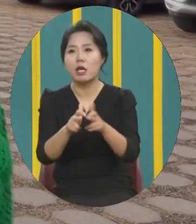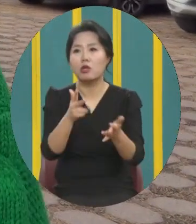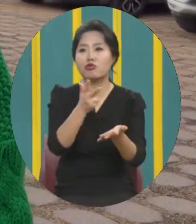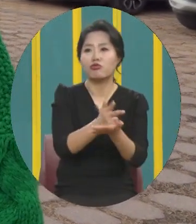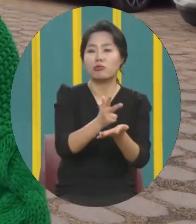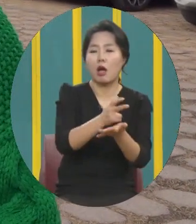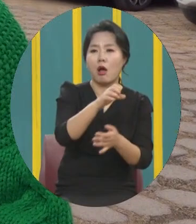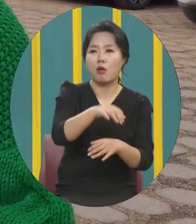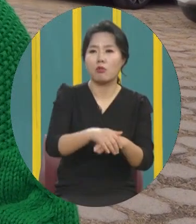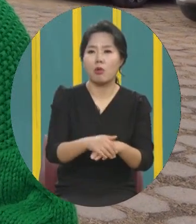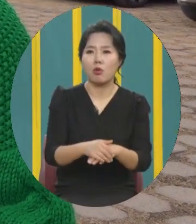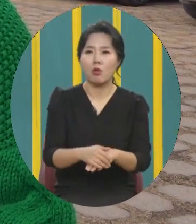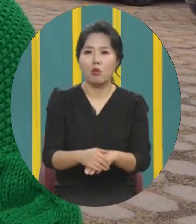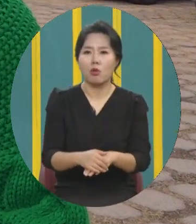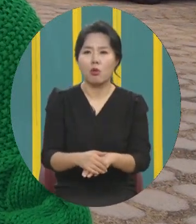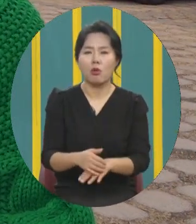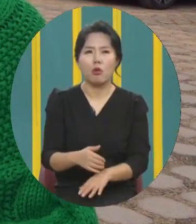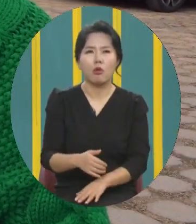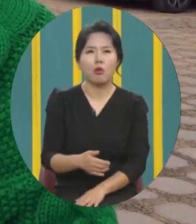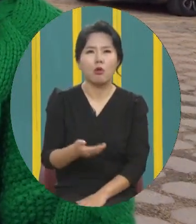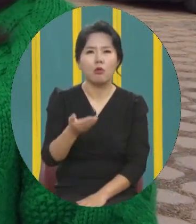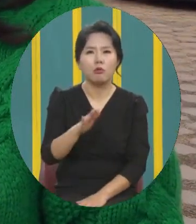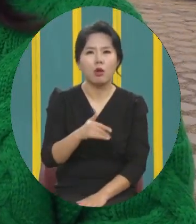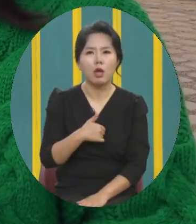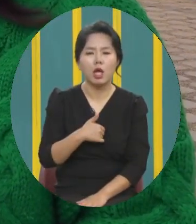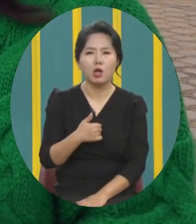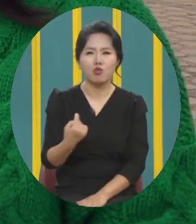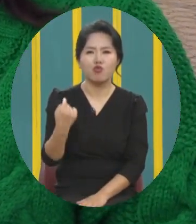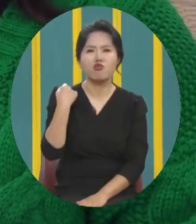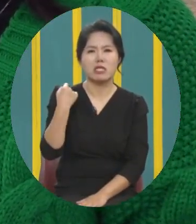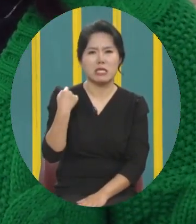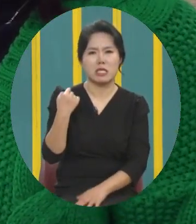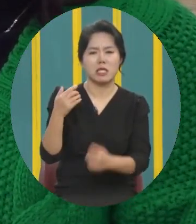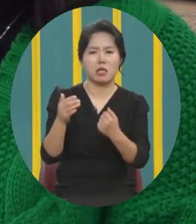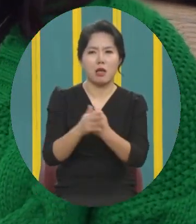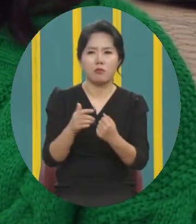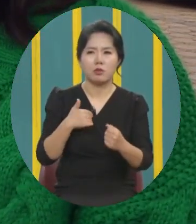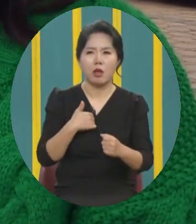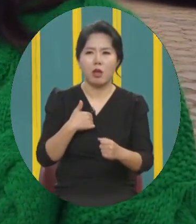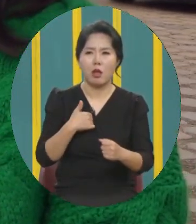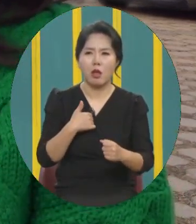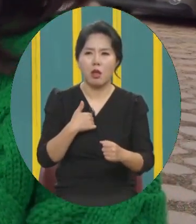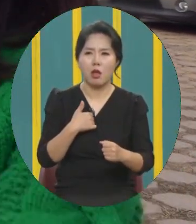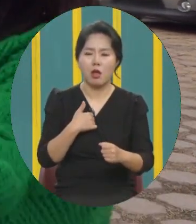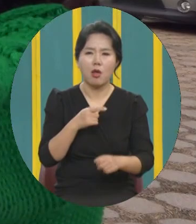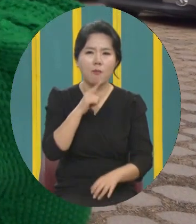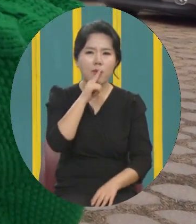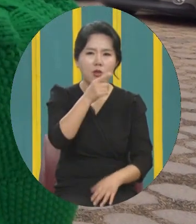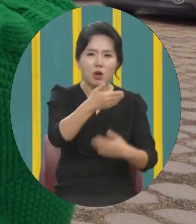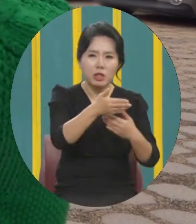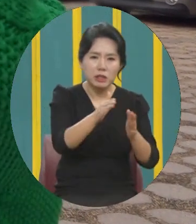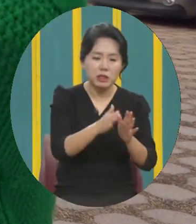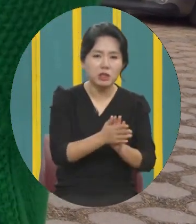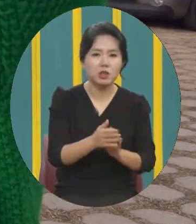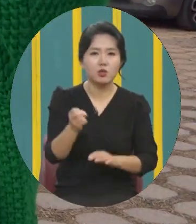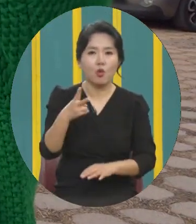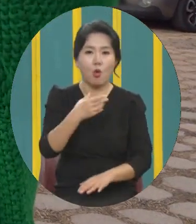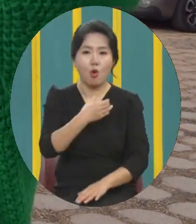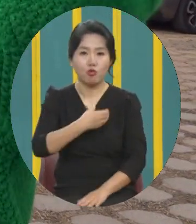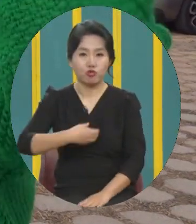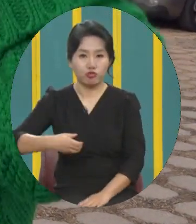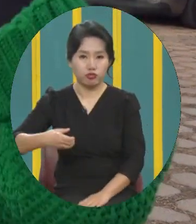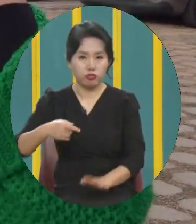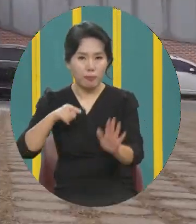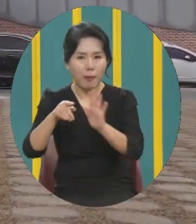주차장인데 뒤편이다 보니까 본청이나 이제 민원 지적과까지 민원실 이용하기까지는 이제